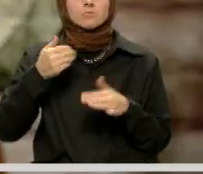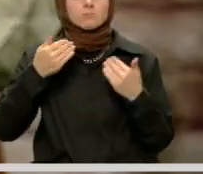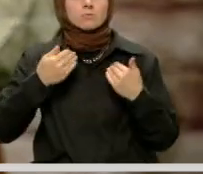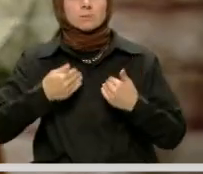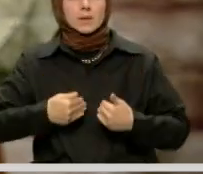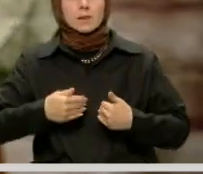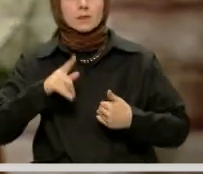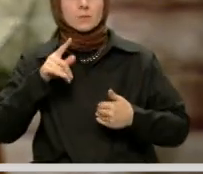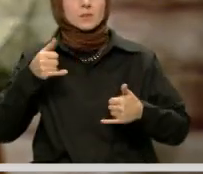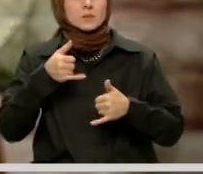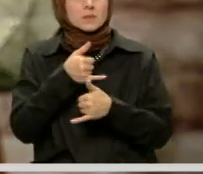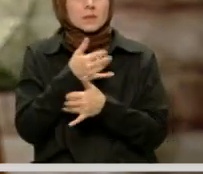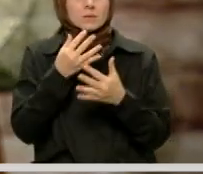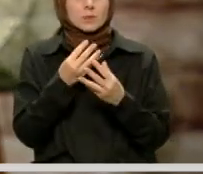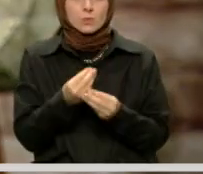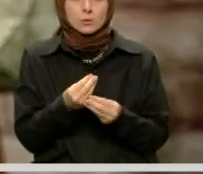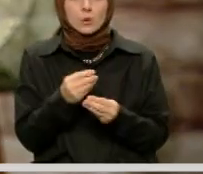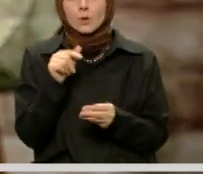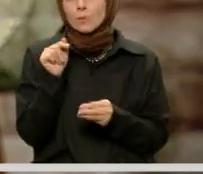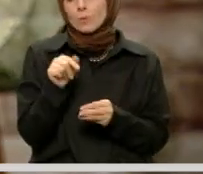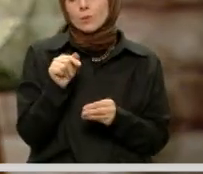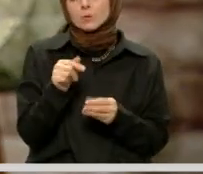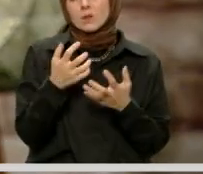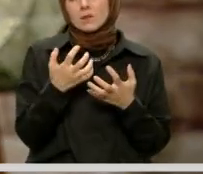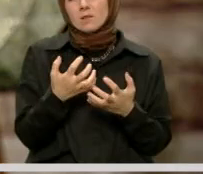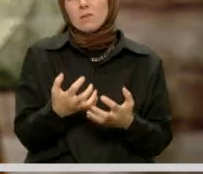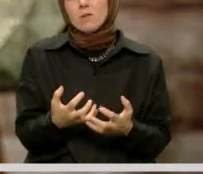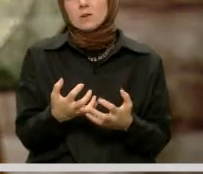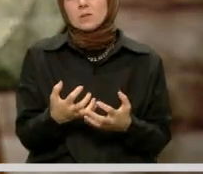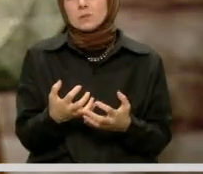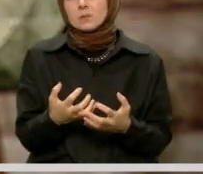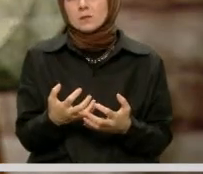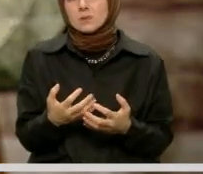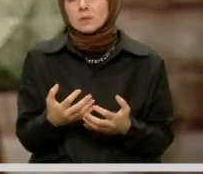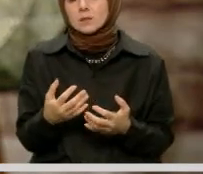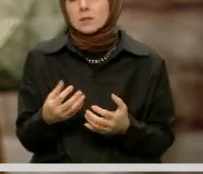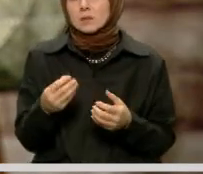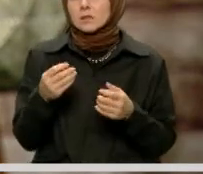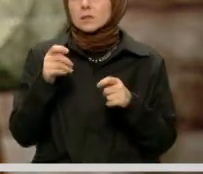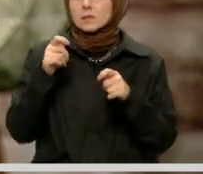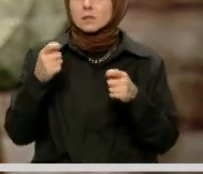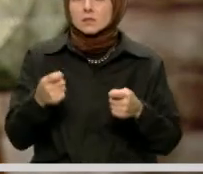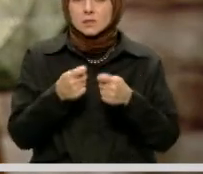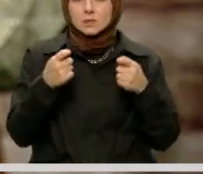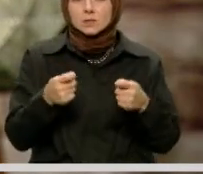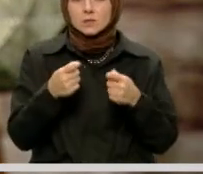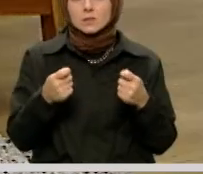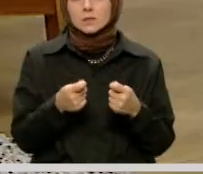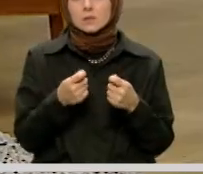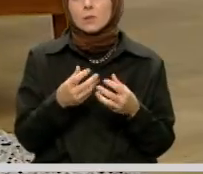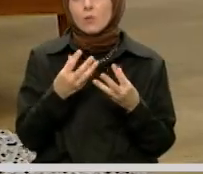bedende zayıflığa neden olabilir. Burada ağır iş gücünde çalışan kardeşlerimizin iş yükünü